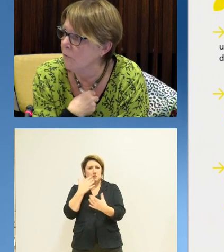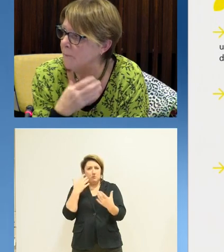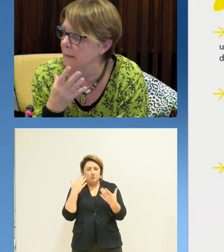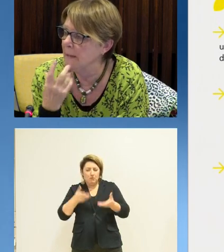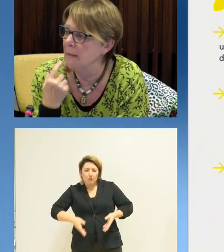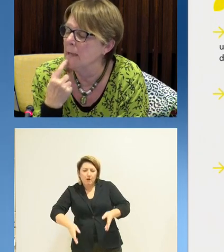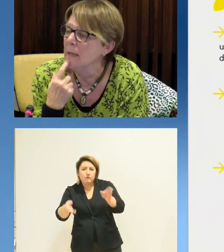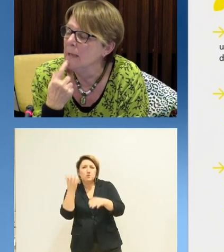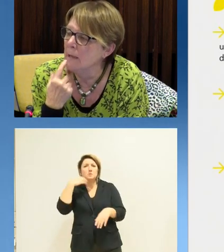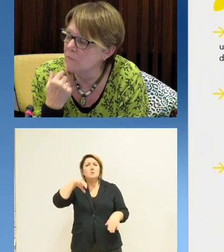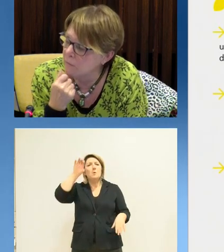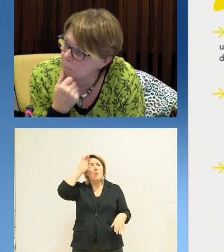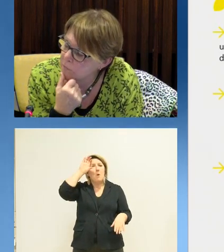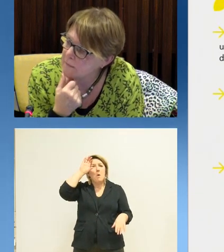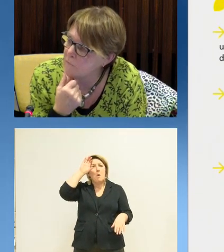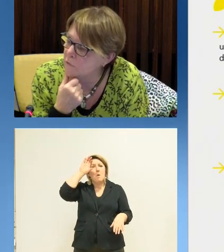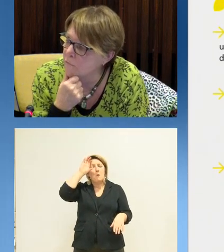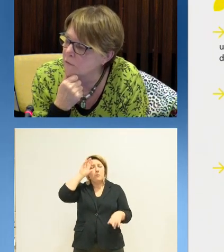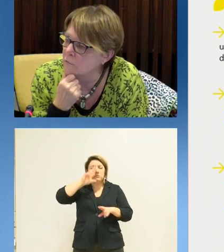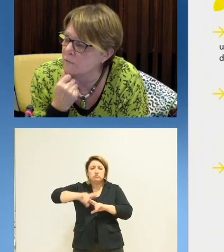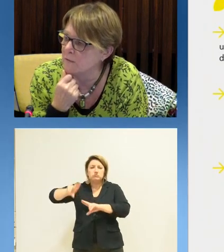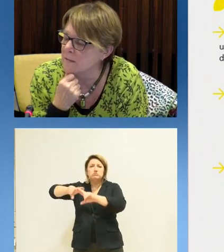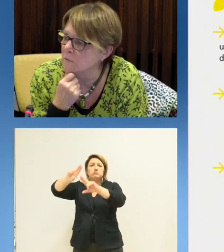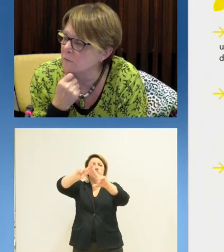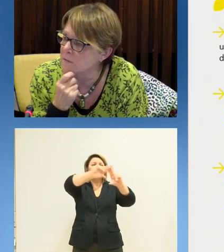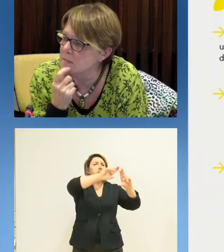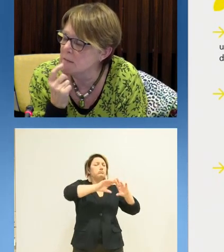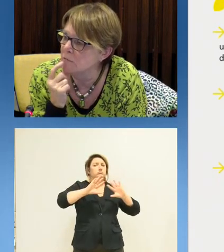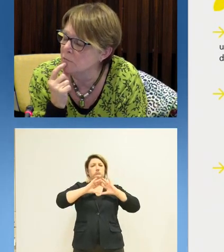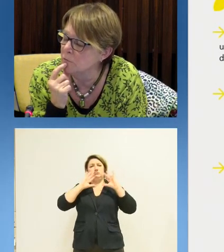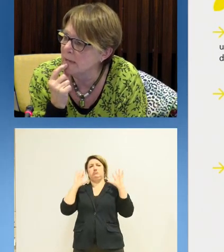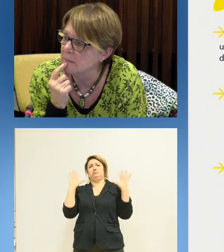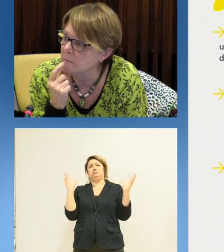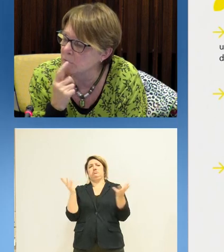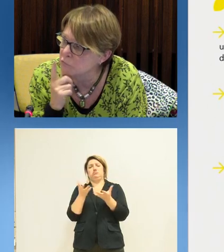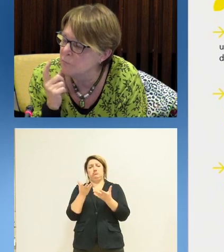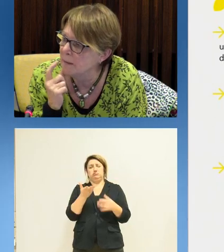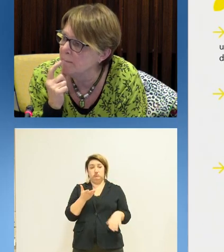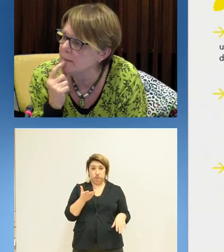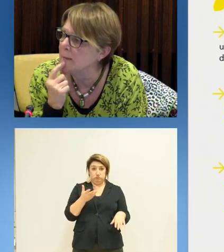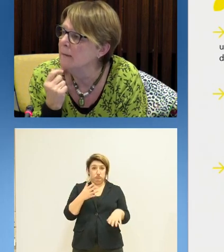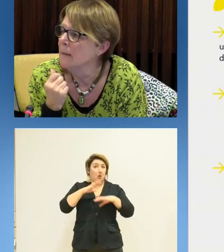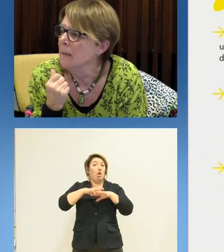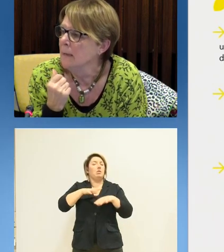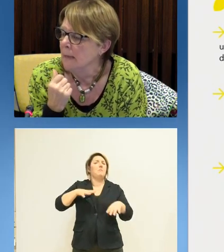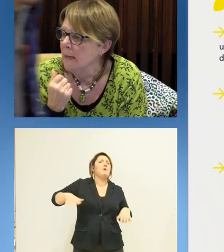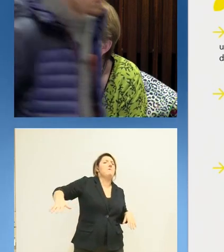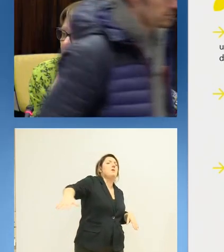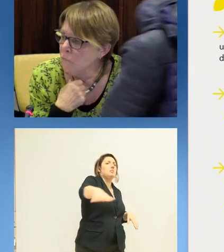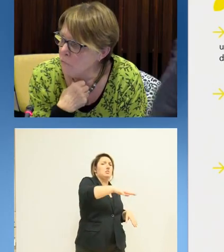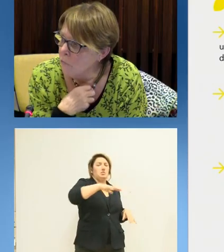l'avenue de l'europe et et l'ensemble des travaux qui vont être faits dans ses tendances et de ce quart temps tout ce périmètre